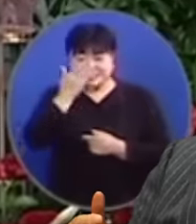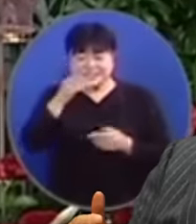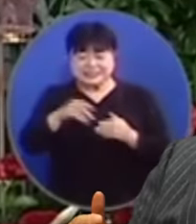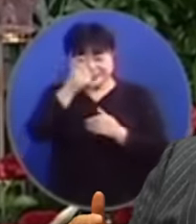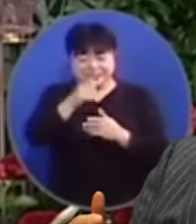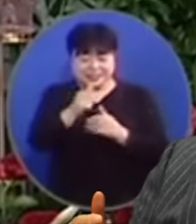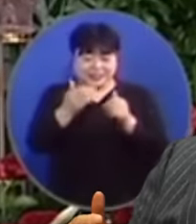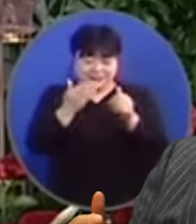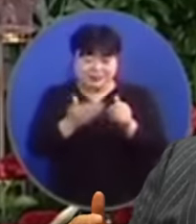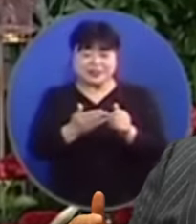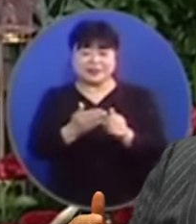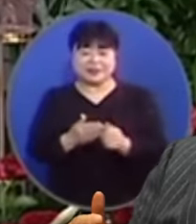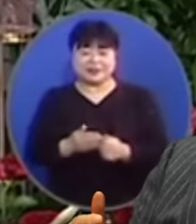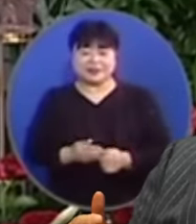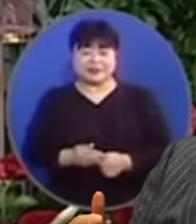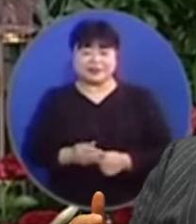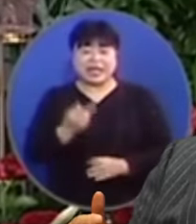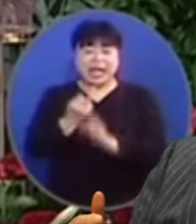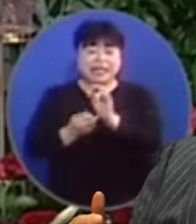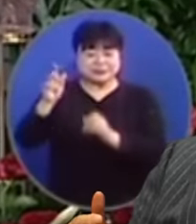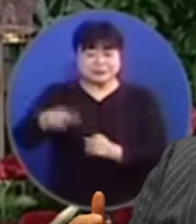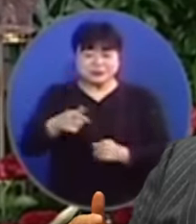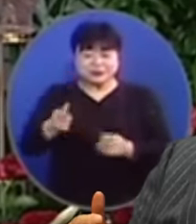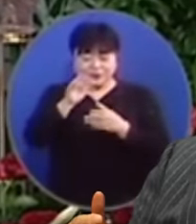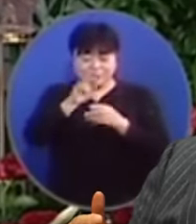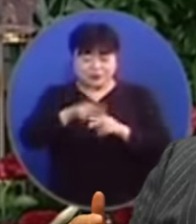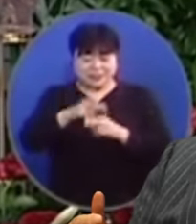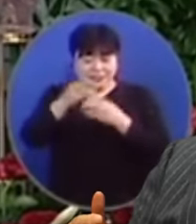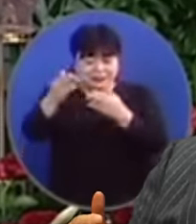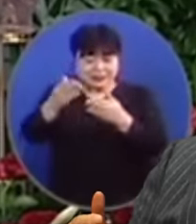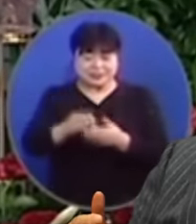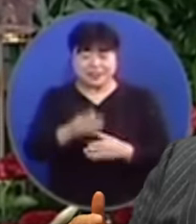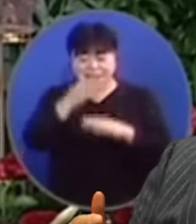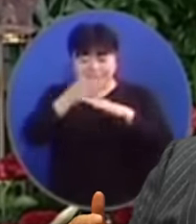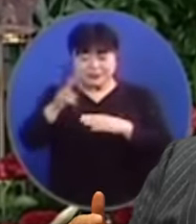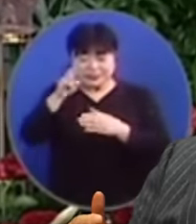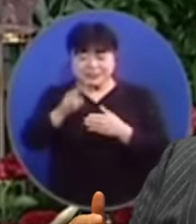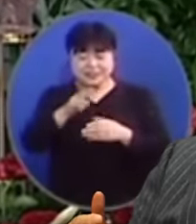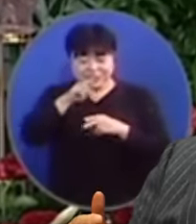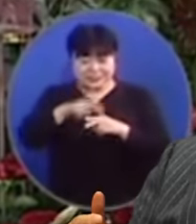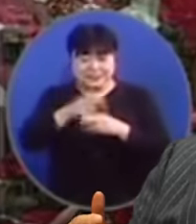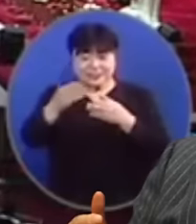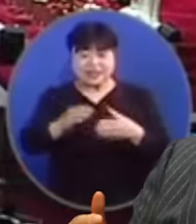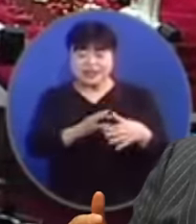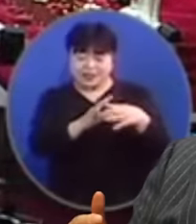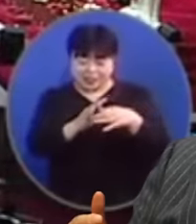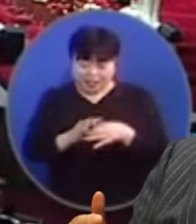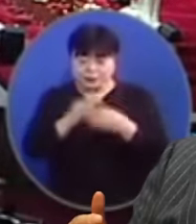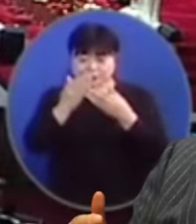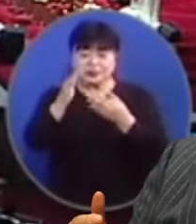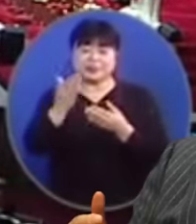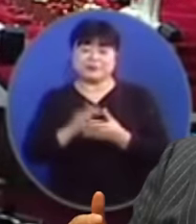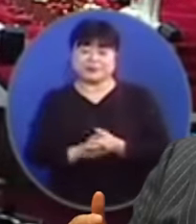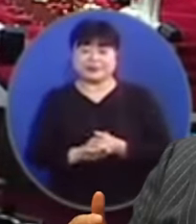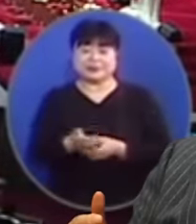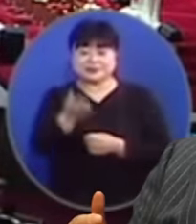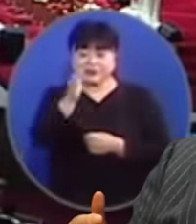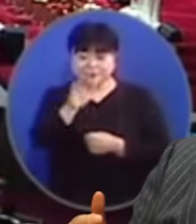제사장이 하나님께 조석으로 제사드렸듯이 우리는 감사와 찬양의 제사를 쉬지 않고 드려야만 합니다.